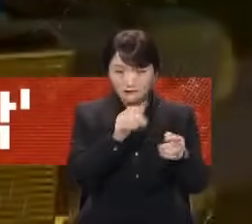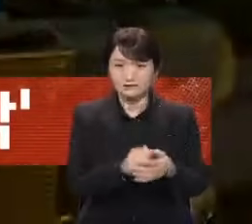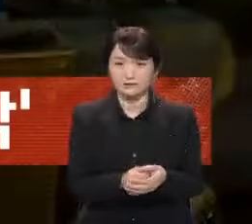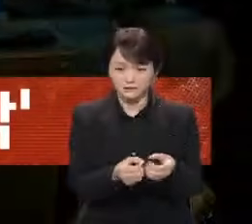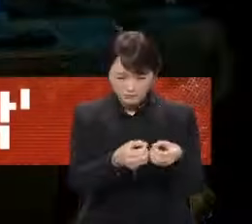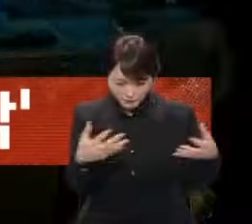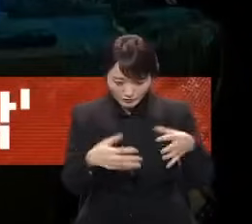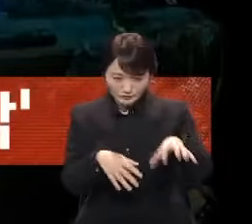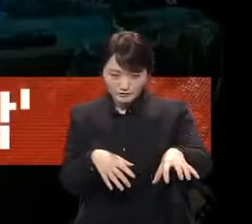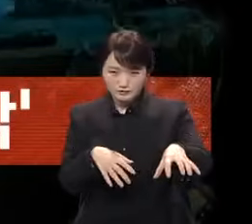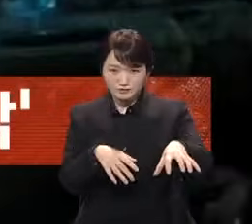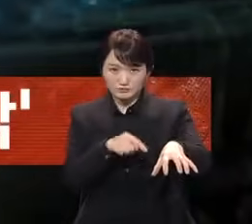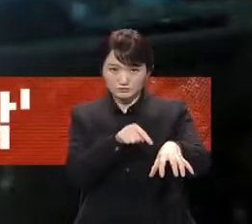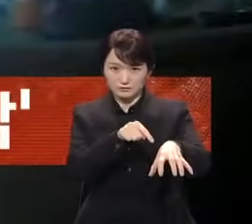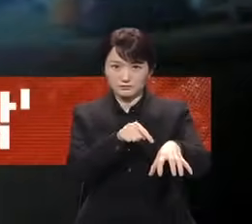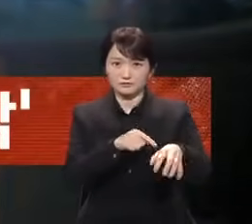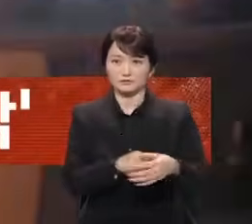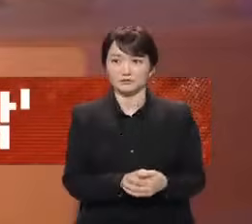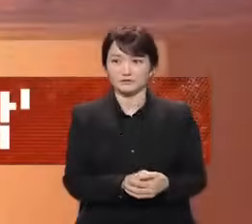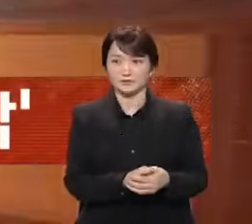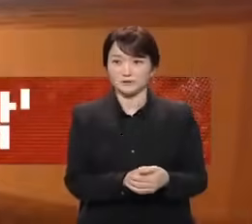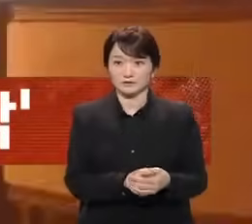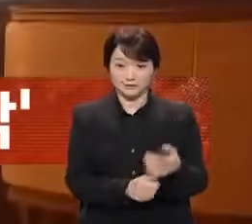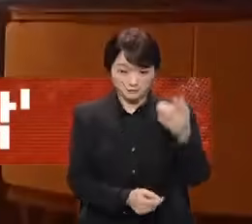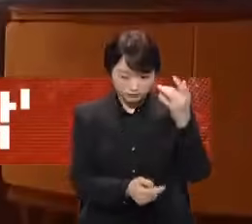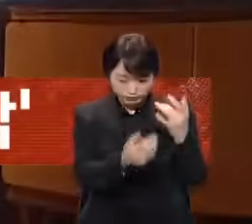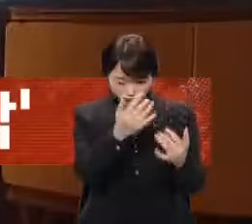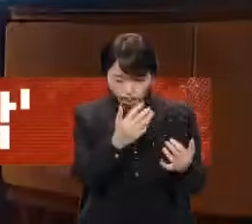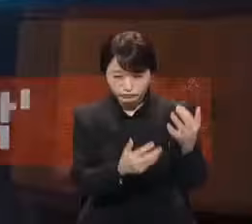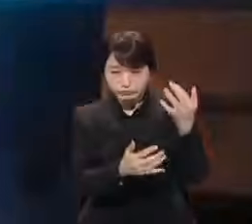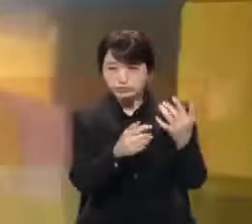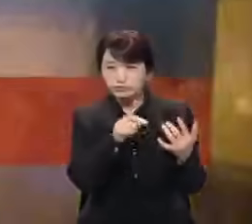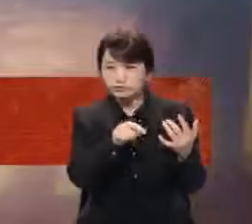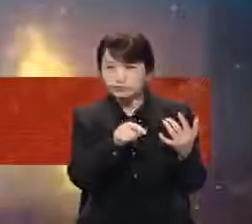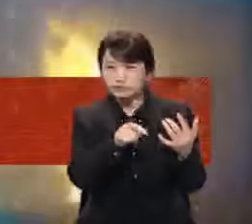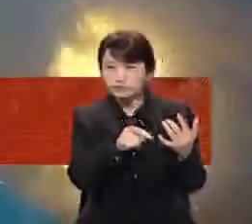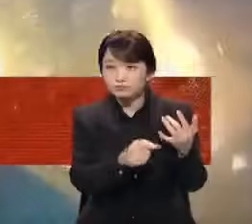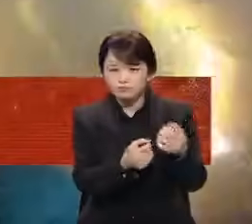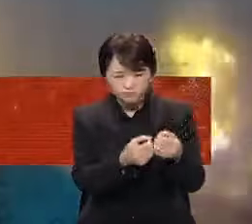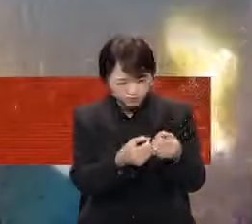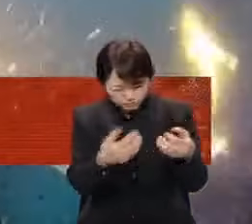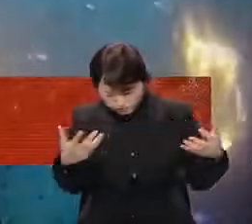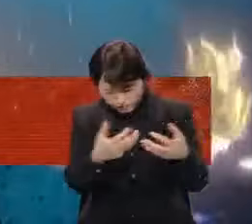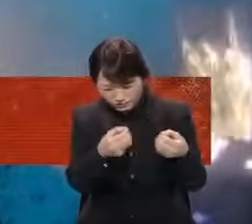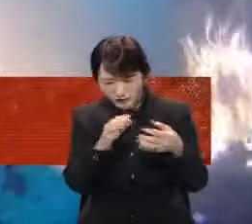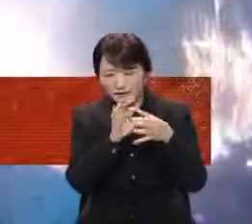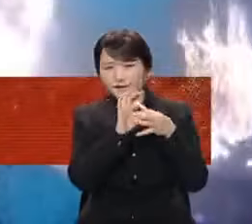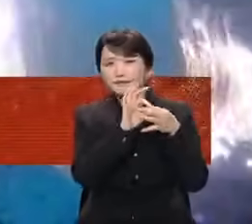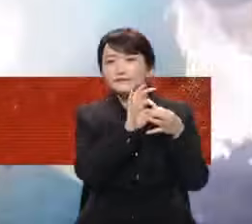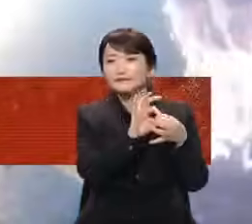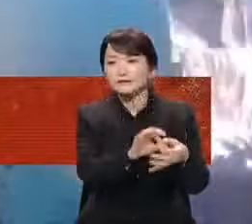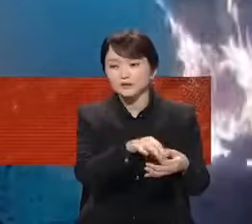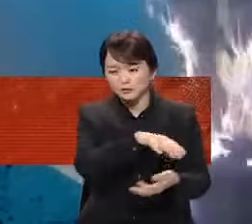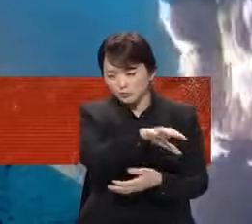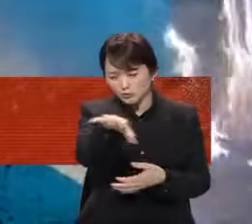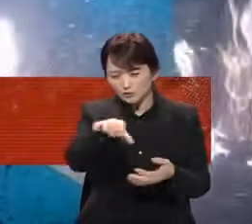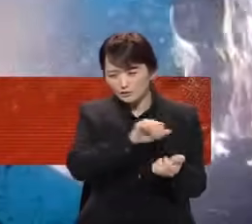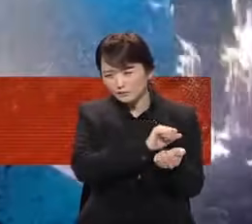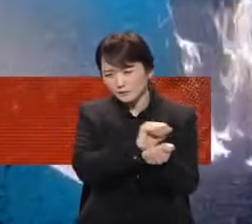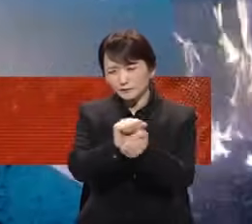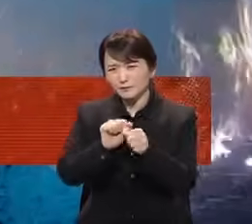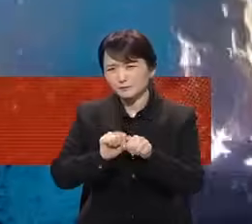시작된 곳 바로 거실 한구석이었는데 불도 활활 타오르고 있습니다. 그런데도 이 폭발은 멈추질 않았고 거실 곳곳으로 튄